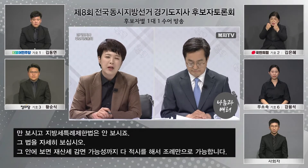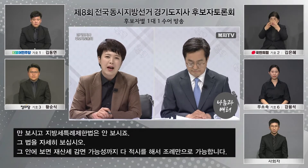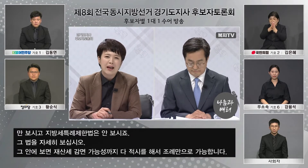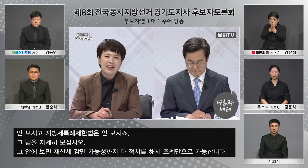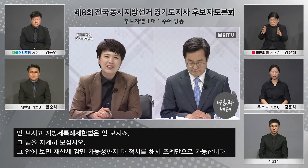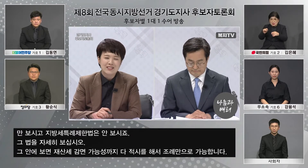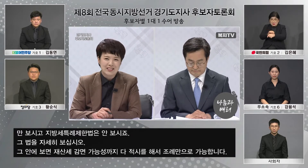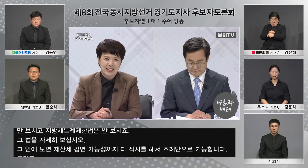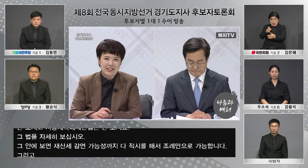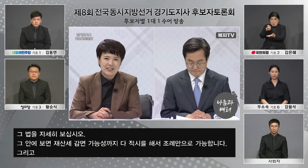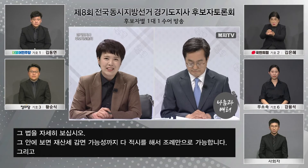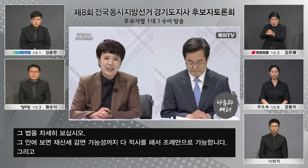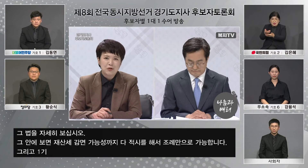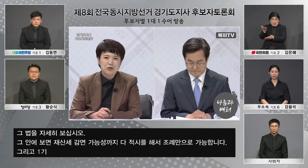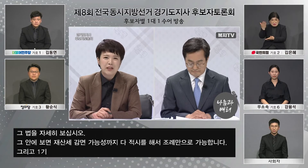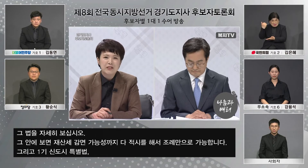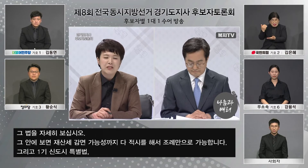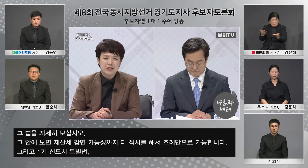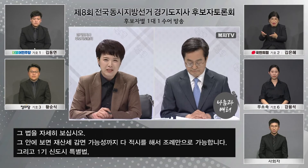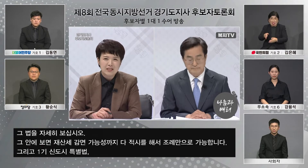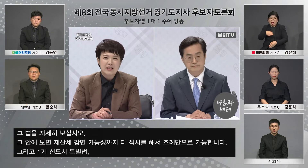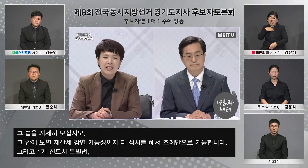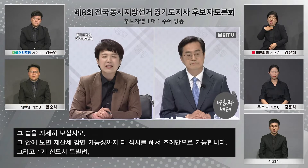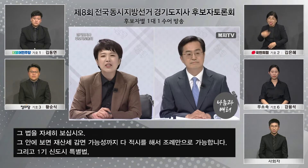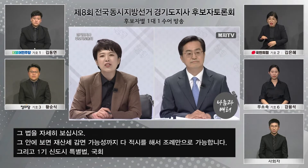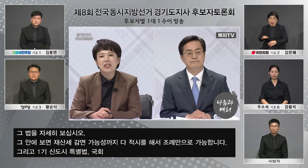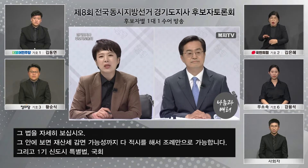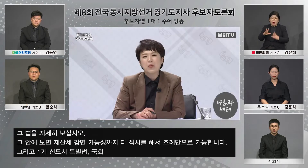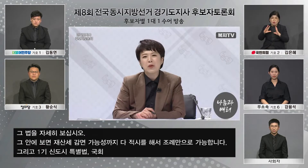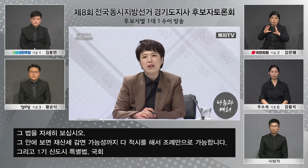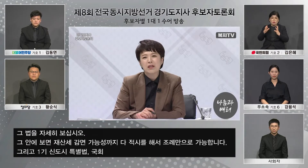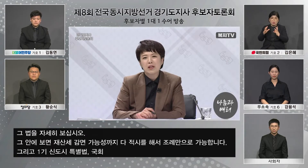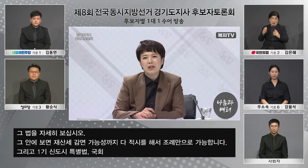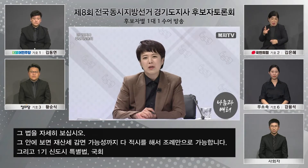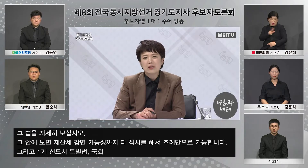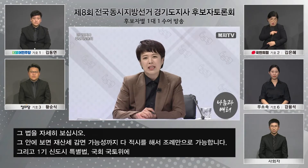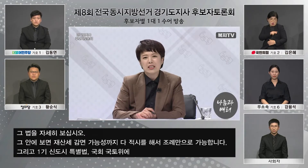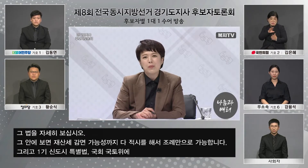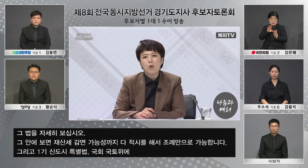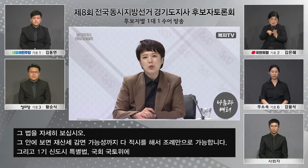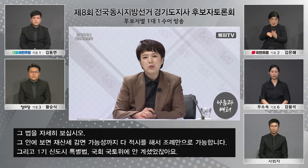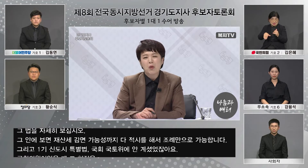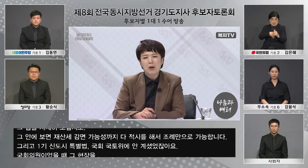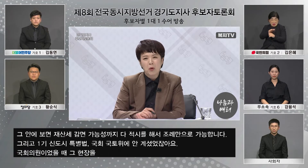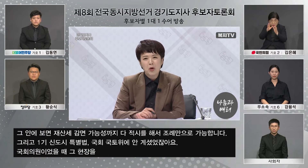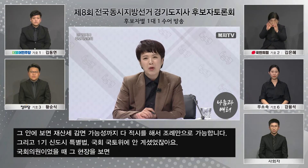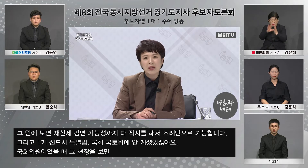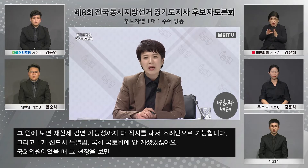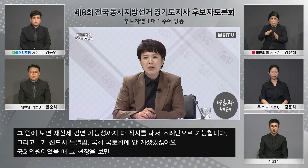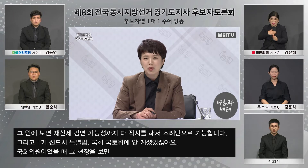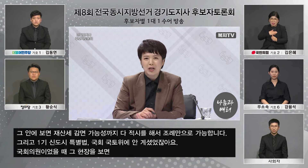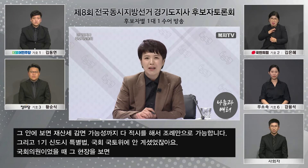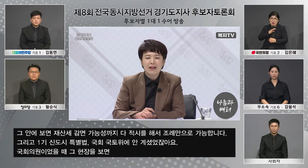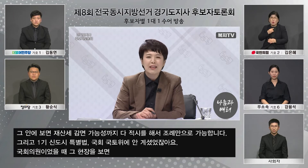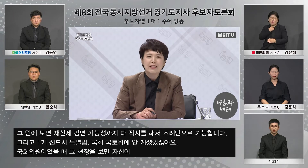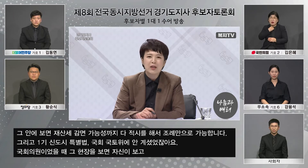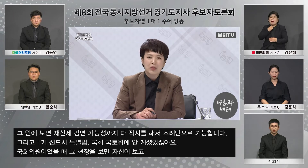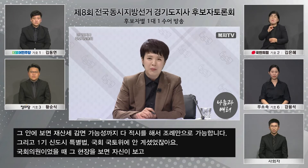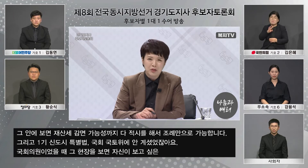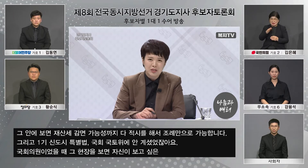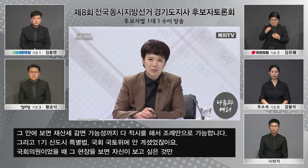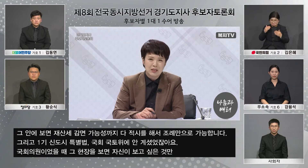국회 국토위에 안 계셨었잖아요. 국회의원이었을 때 그 현장을 보면 자신이 보고 싶은 것만 보려고 하는 게